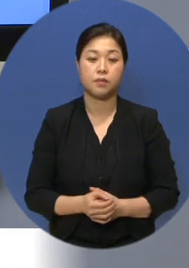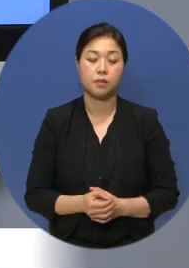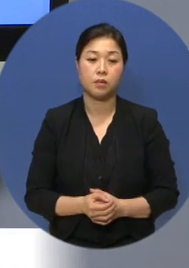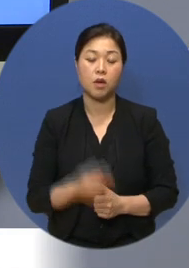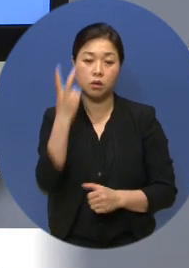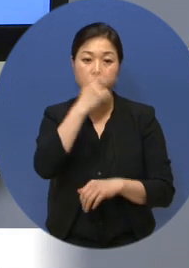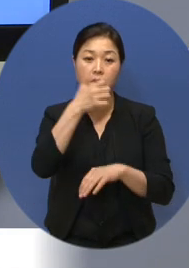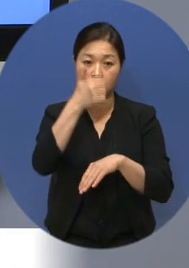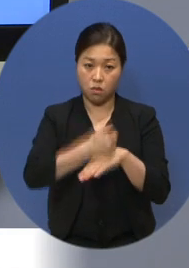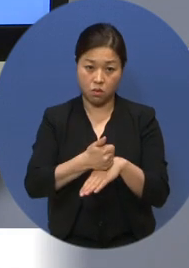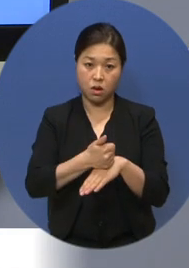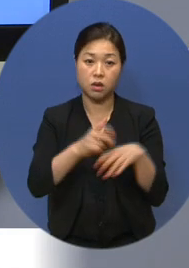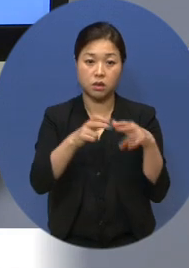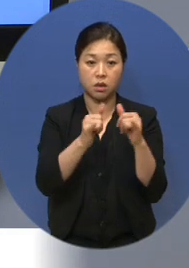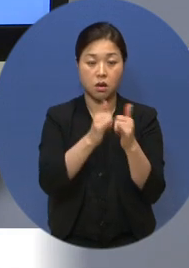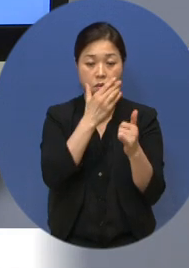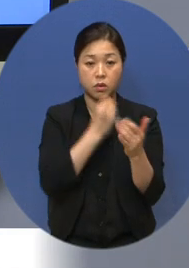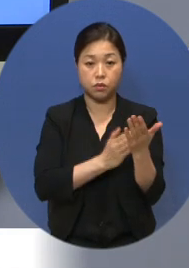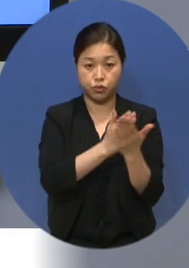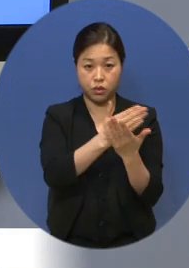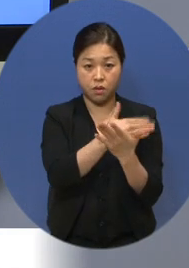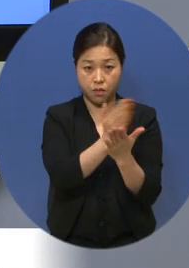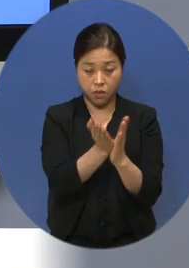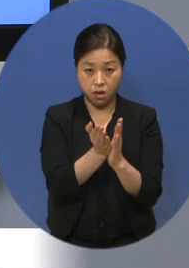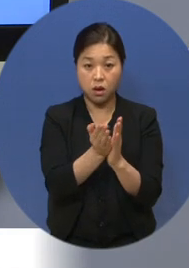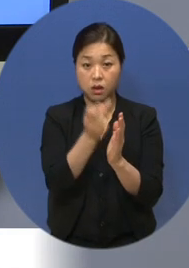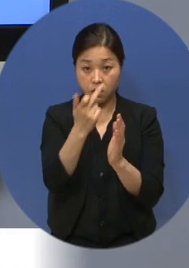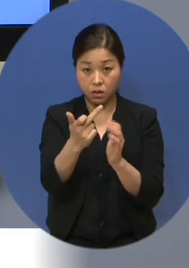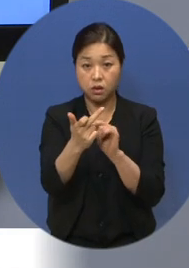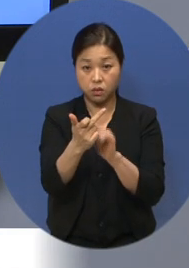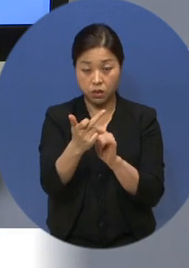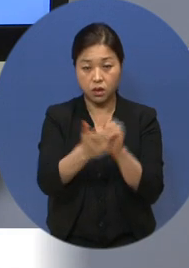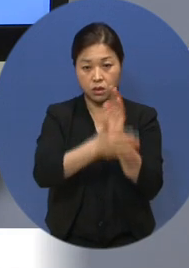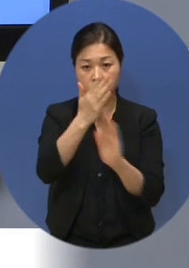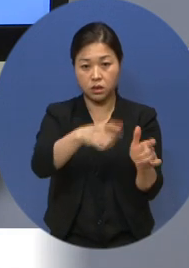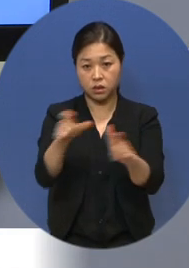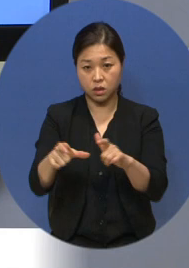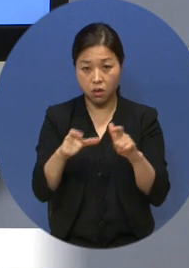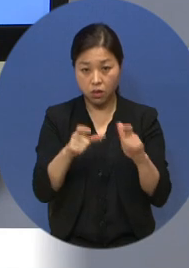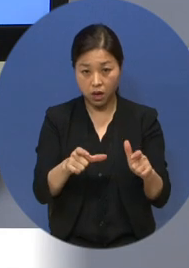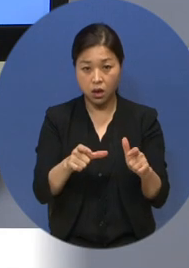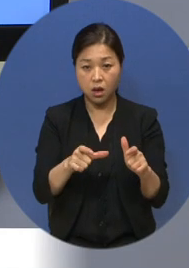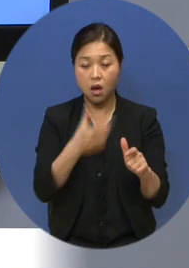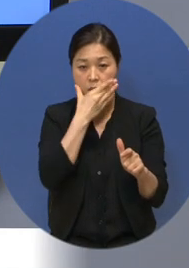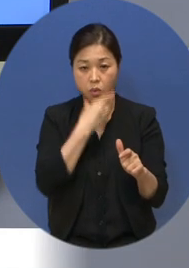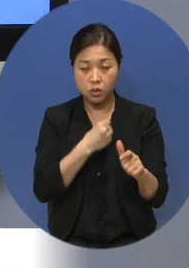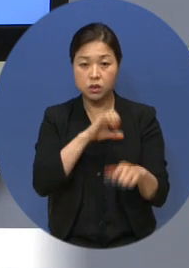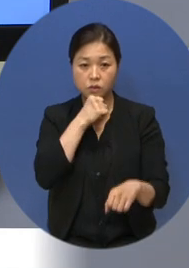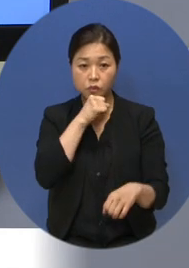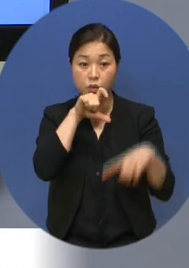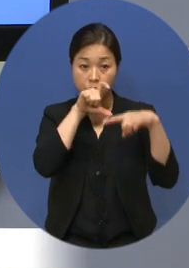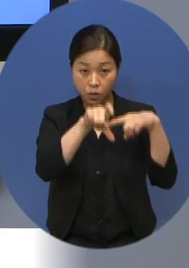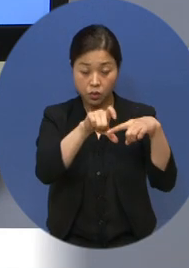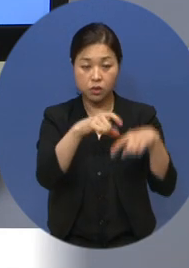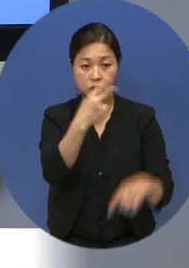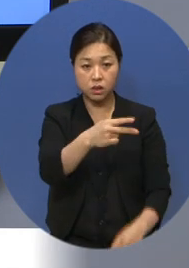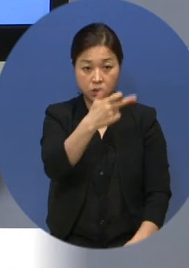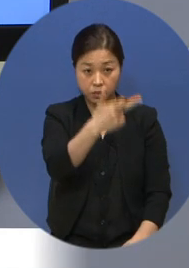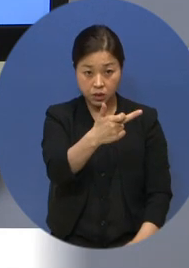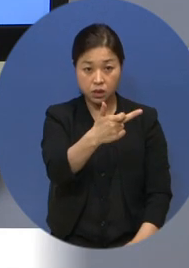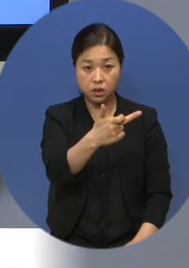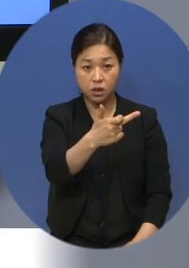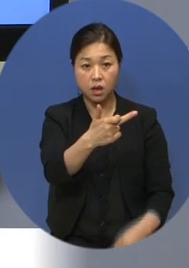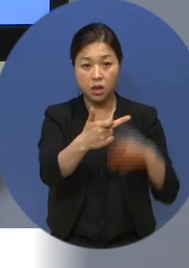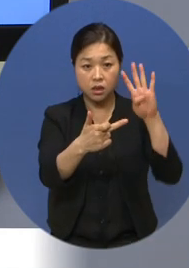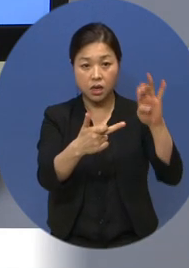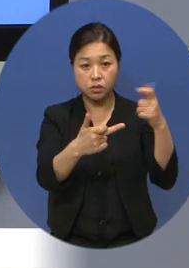조사결과 장애인 복지 분야 17개 시도에 평균 복지수준 점수는 2017년 46.7